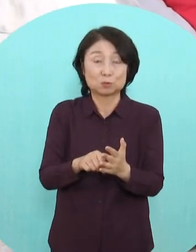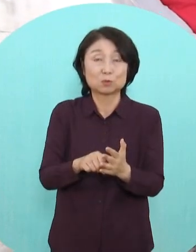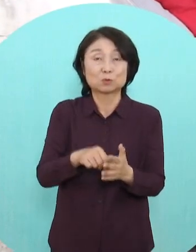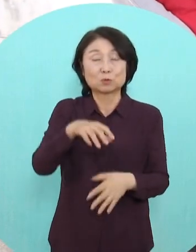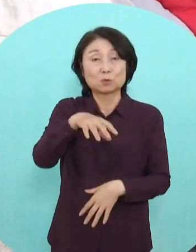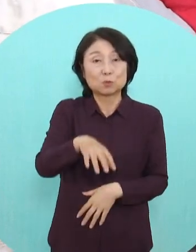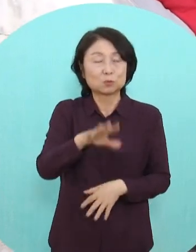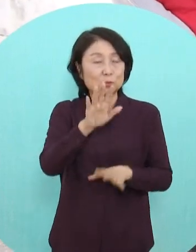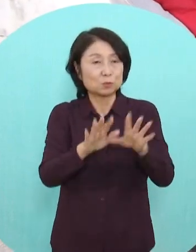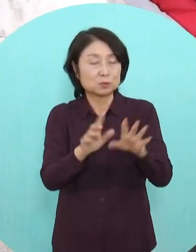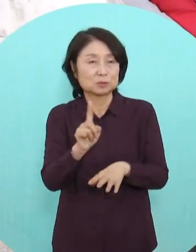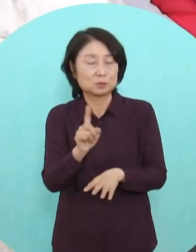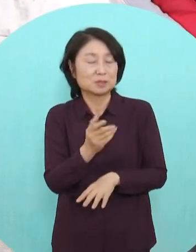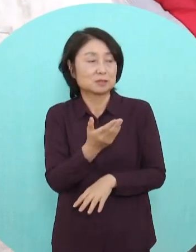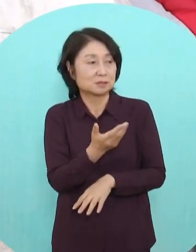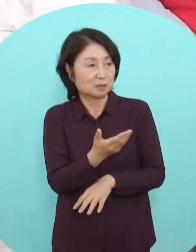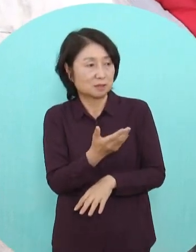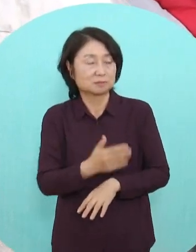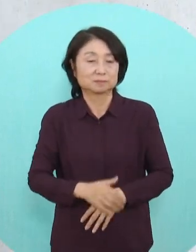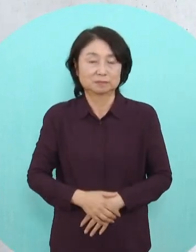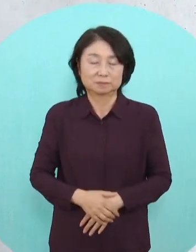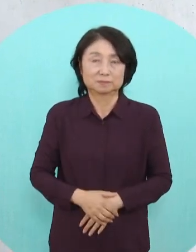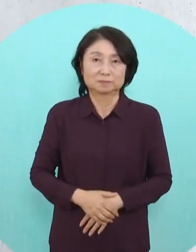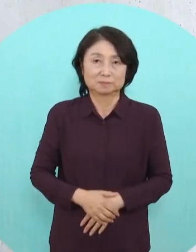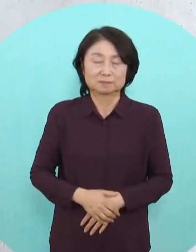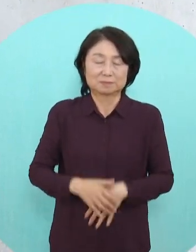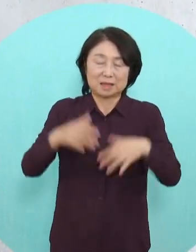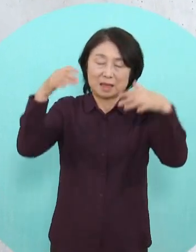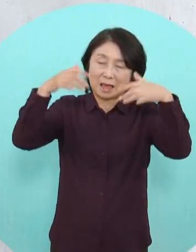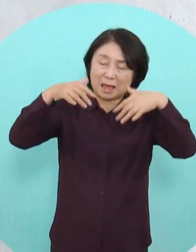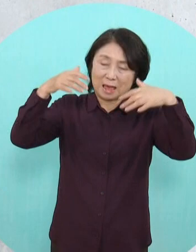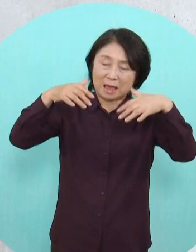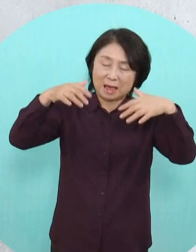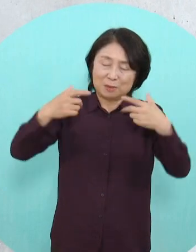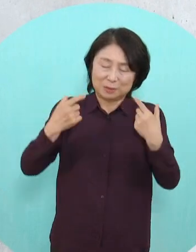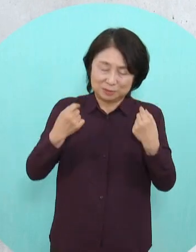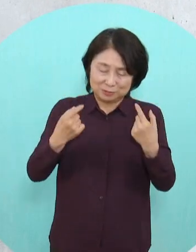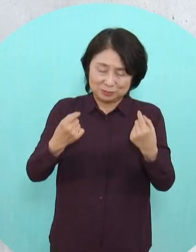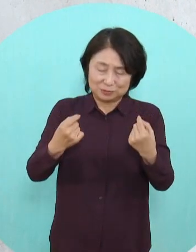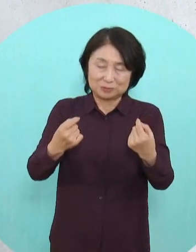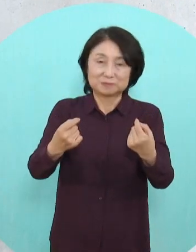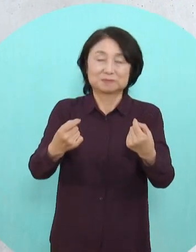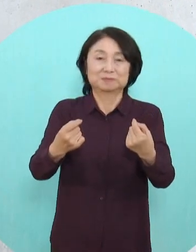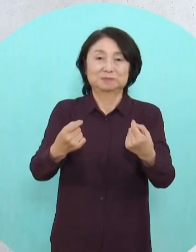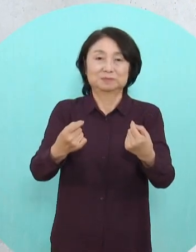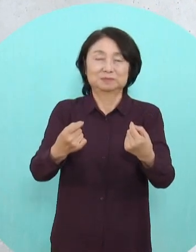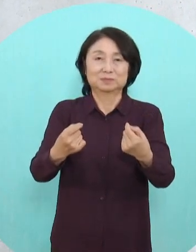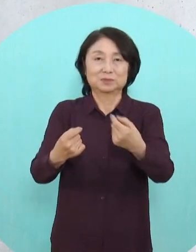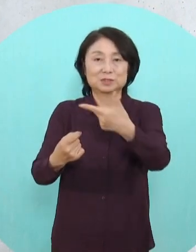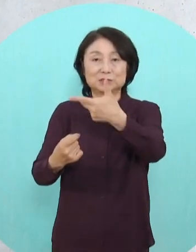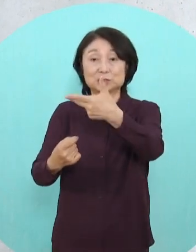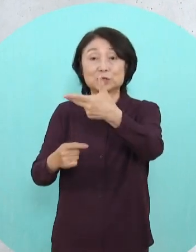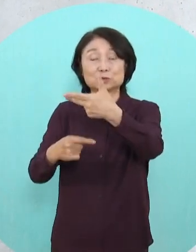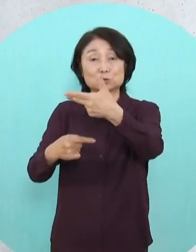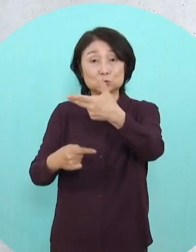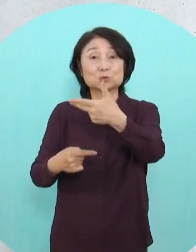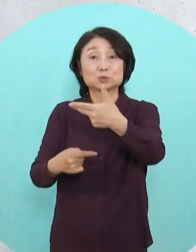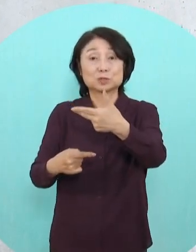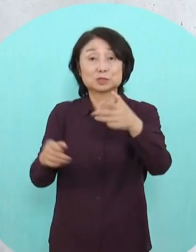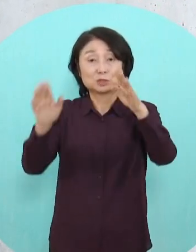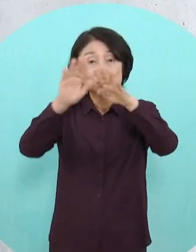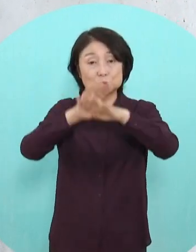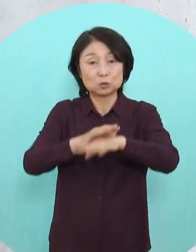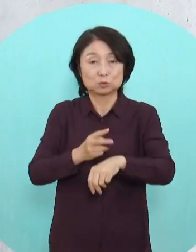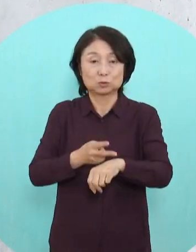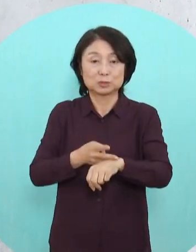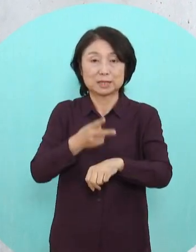この浄水場の様子っていかがだったんですか？ 激しい雨がですね、ずっと降り続いていまして、翌7月1日